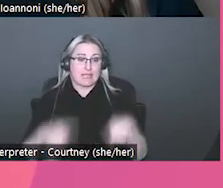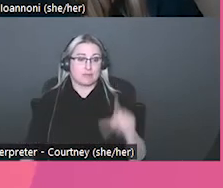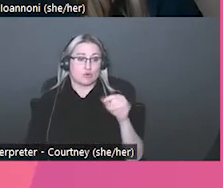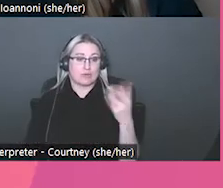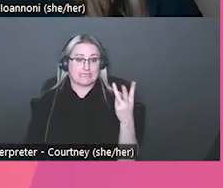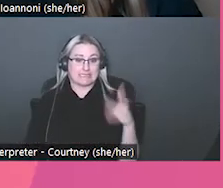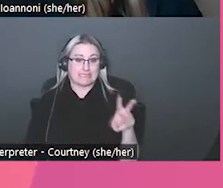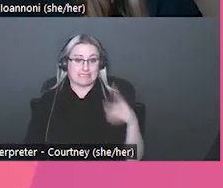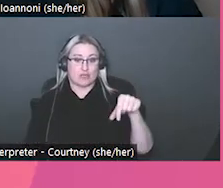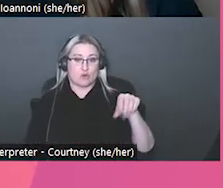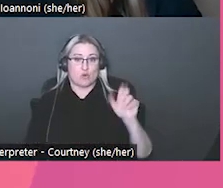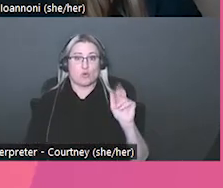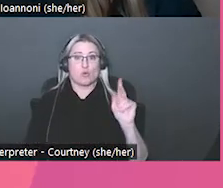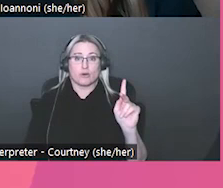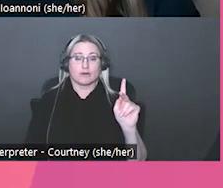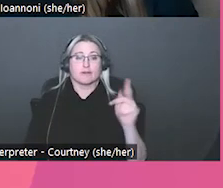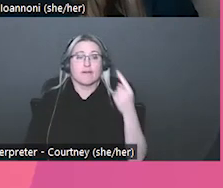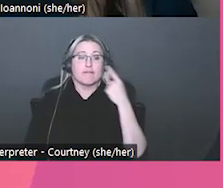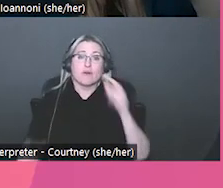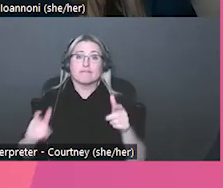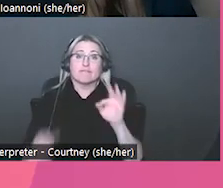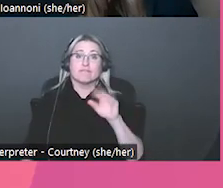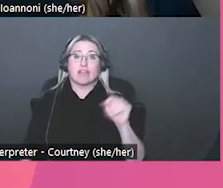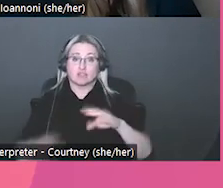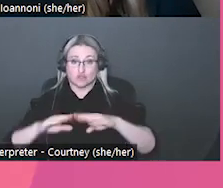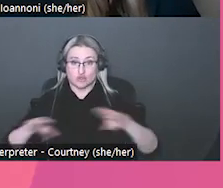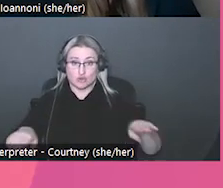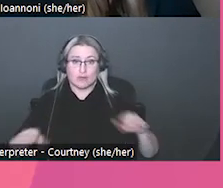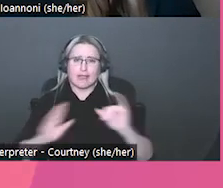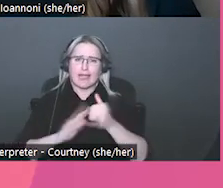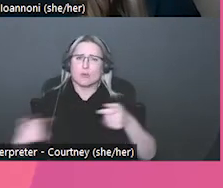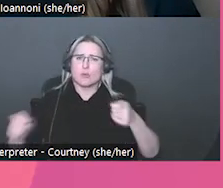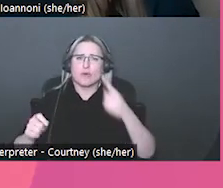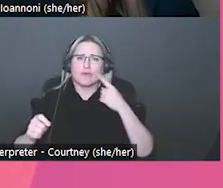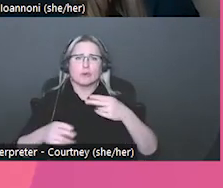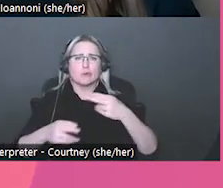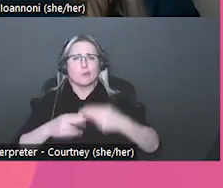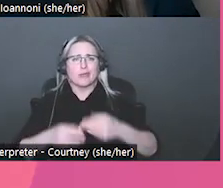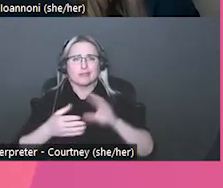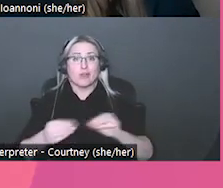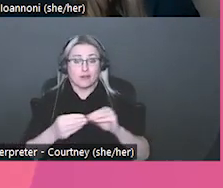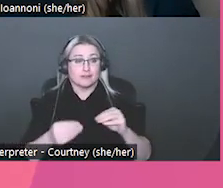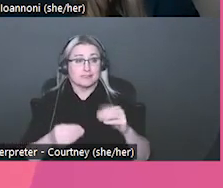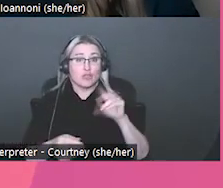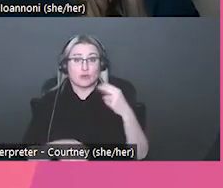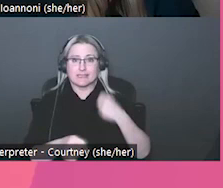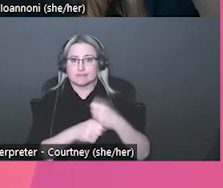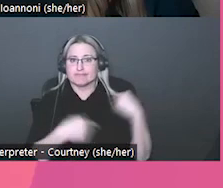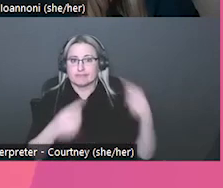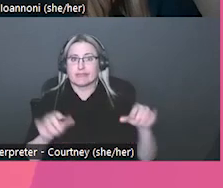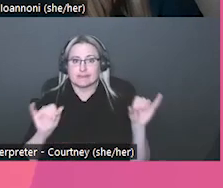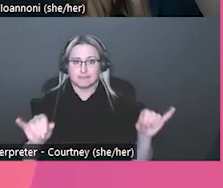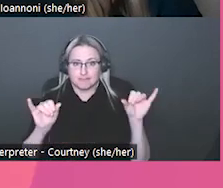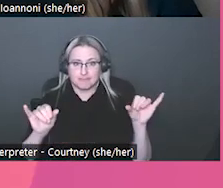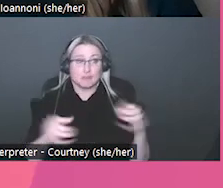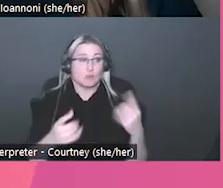2016, un tribunal a trouvé que les messages concernant l'objectif des parents en matière de corpulence chez leurs enfants n'a pas changé au cours des